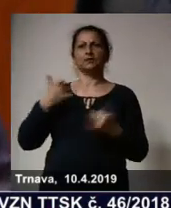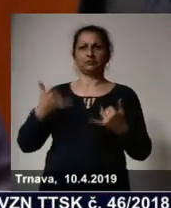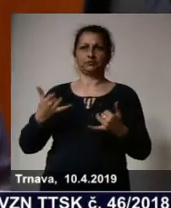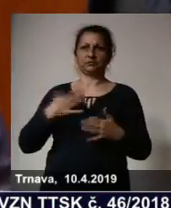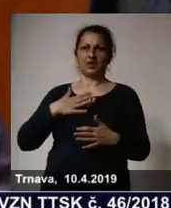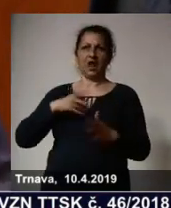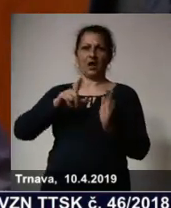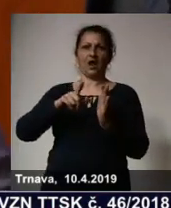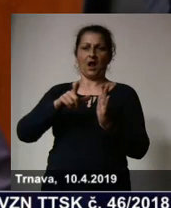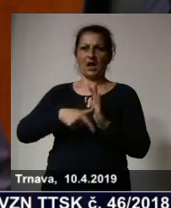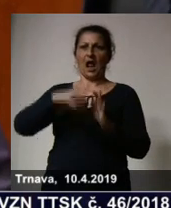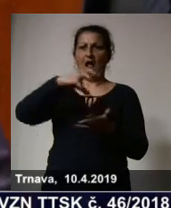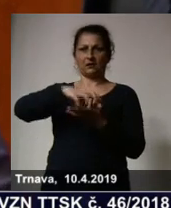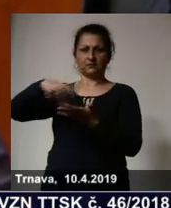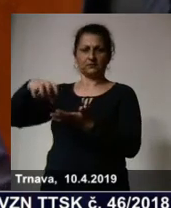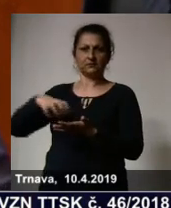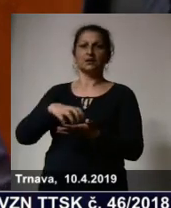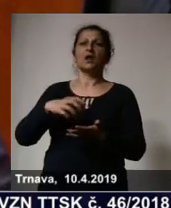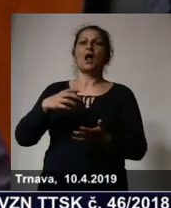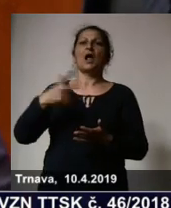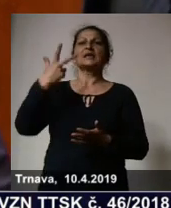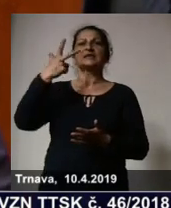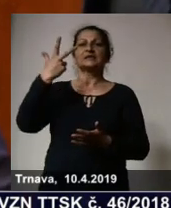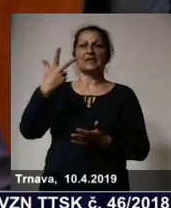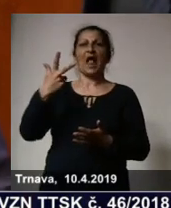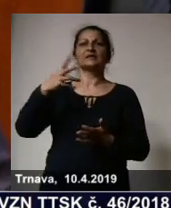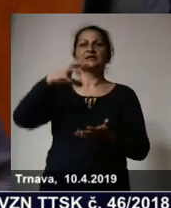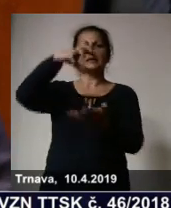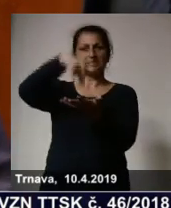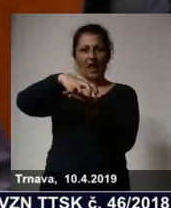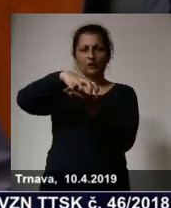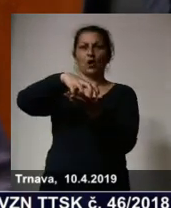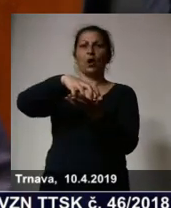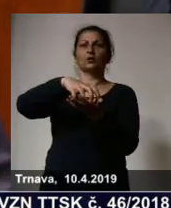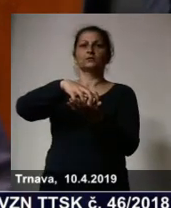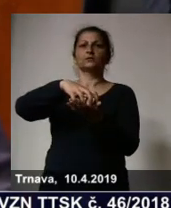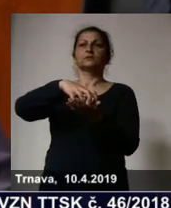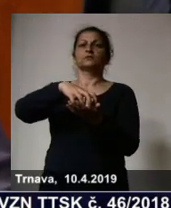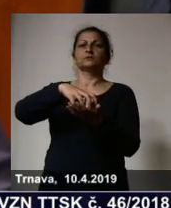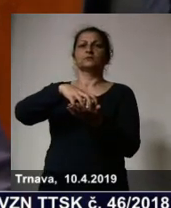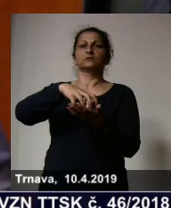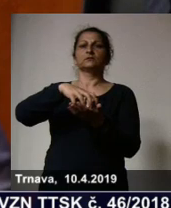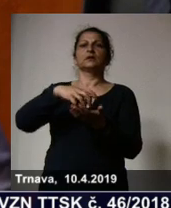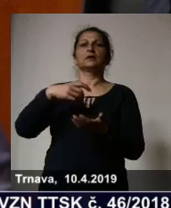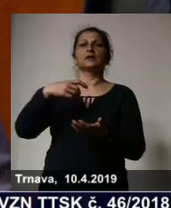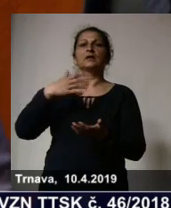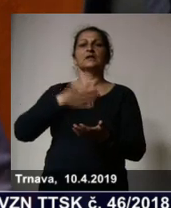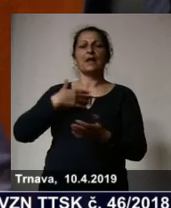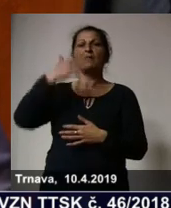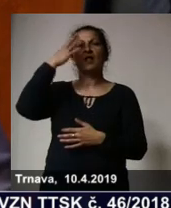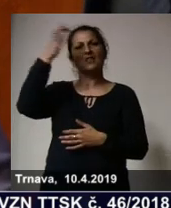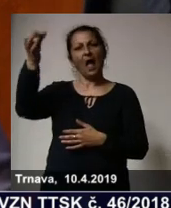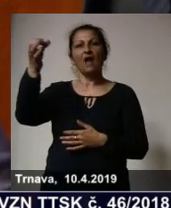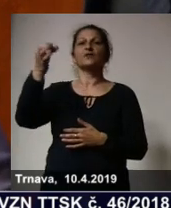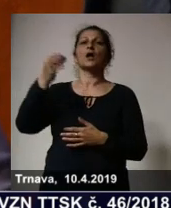regióne. A vzhľadom na to, že organizácie tretieho sektora majú rôzne formy, tak by som chcel navrhnúť rozšíriť